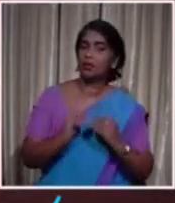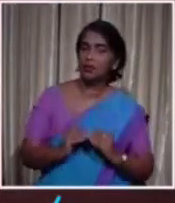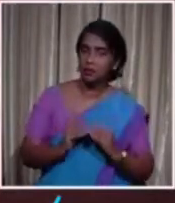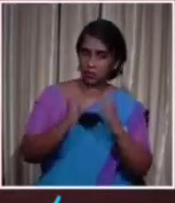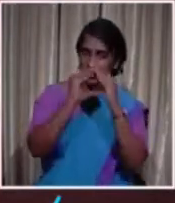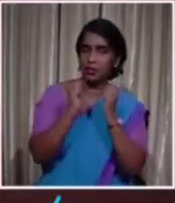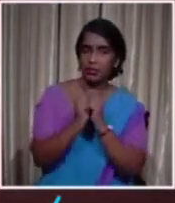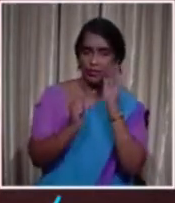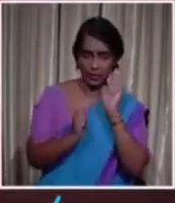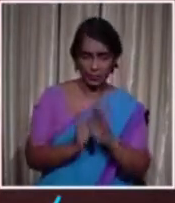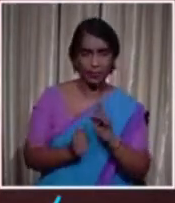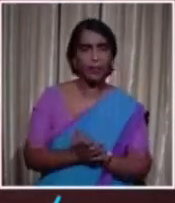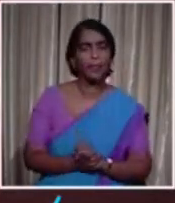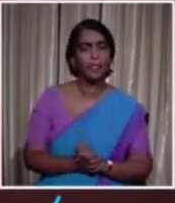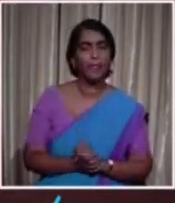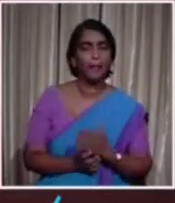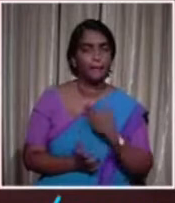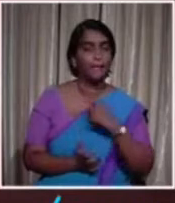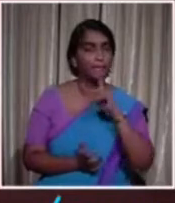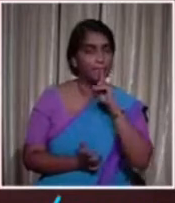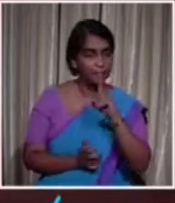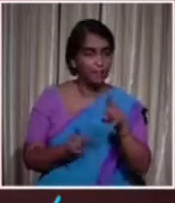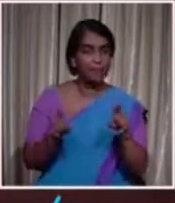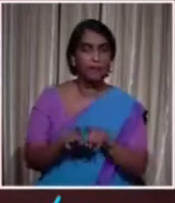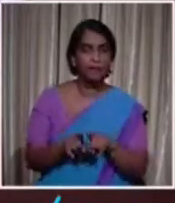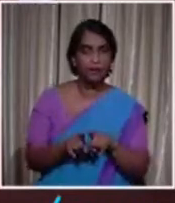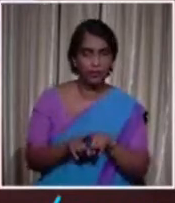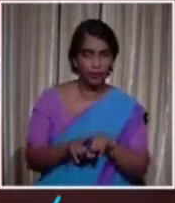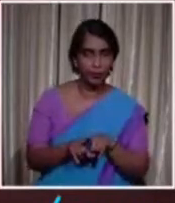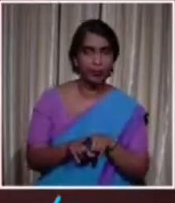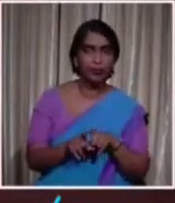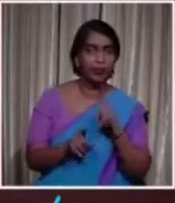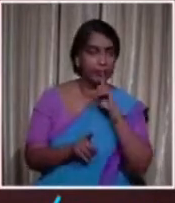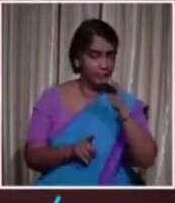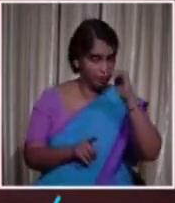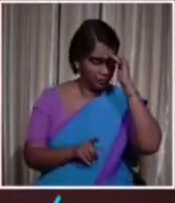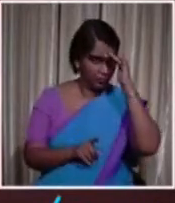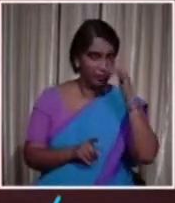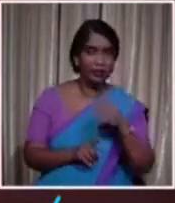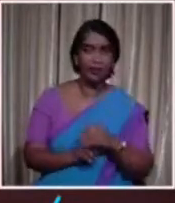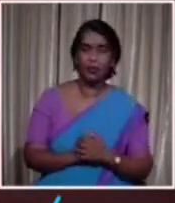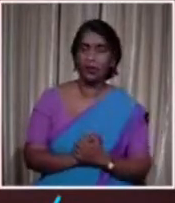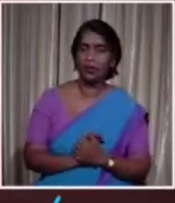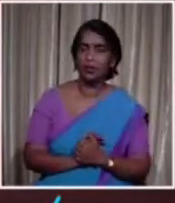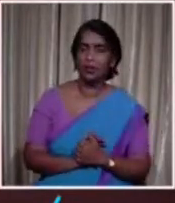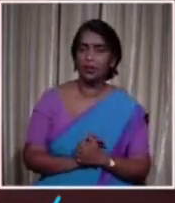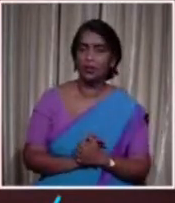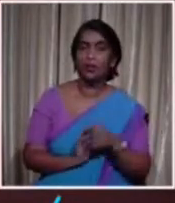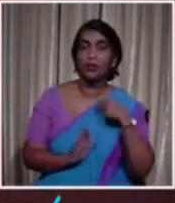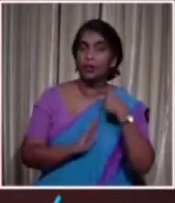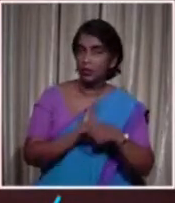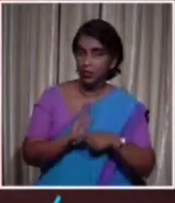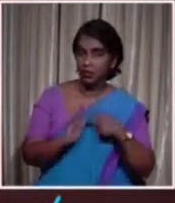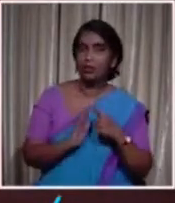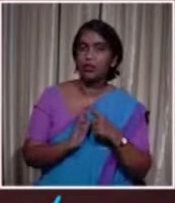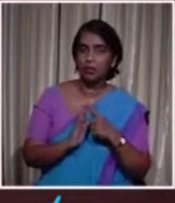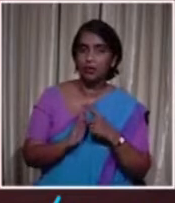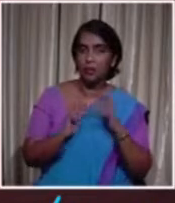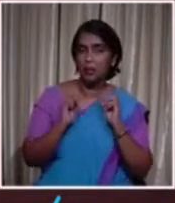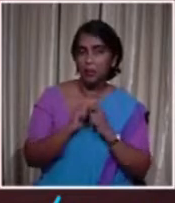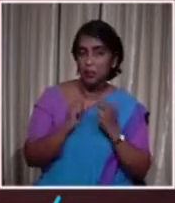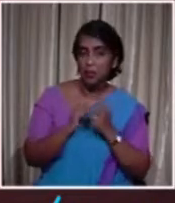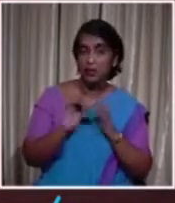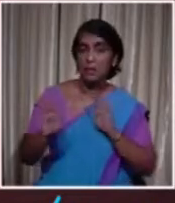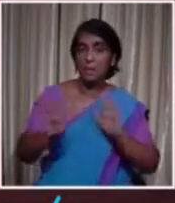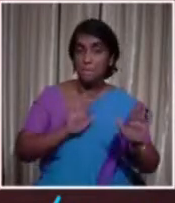බැහැලා දිනනවා. මං කිව්වා වගේ ගරු කතානායකතුමනි නියෝජක කතානායකතුමනි මේ රටේ ක්‍රයිසිස් එකක් මැනේජ් කරන